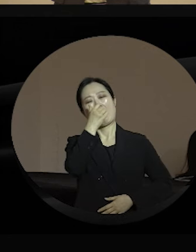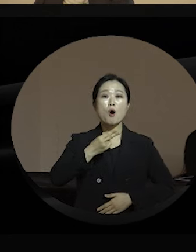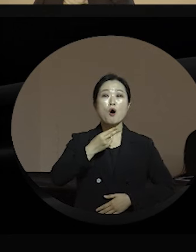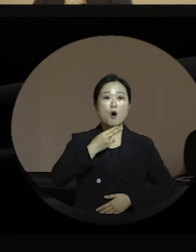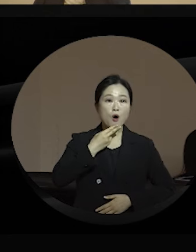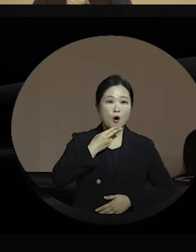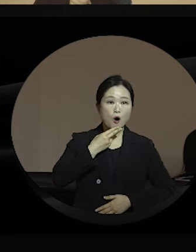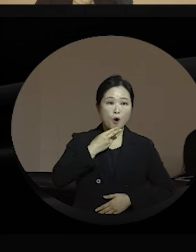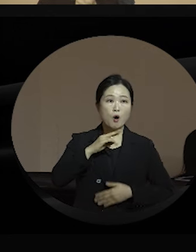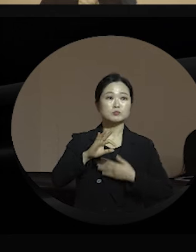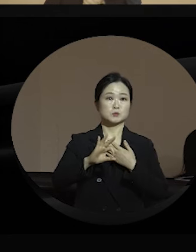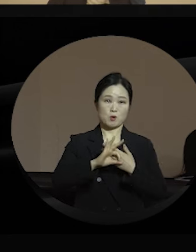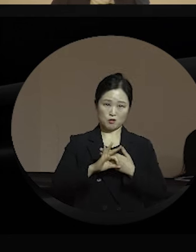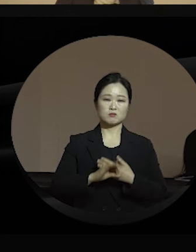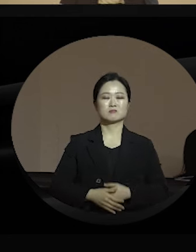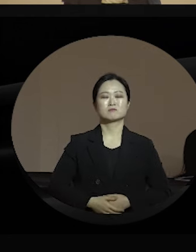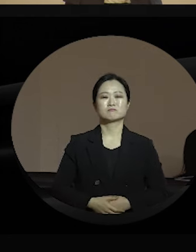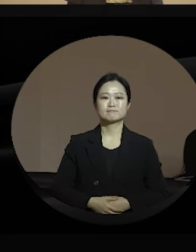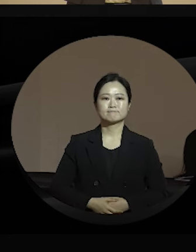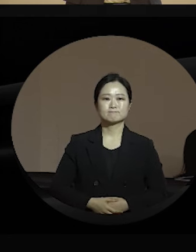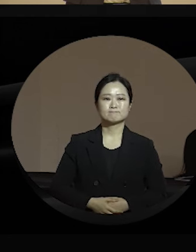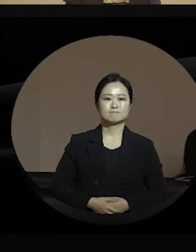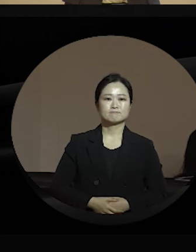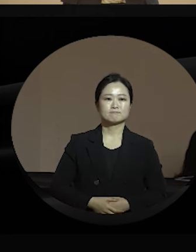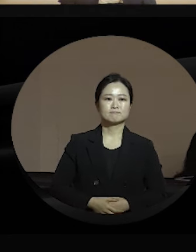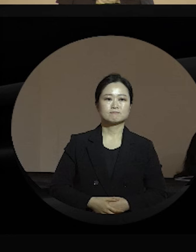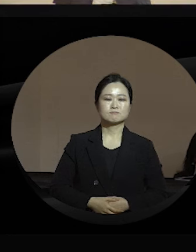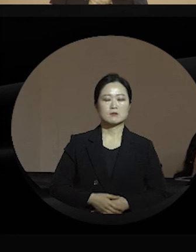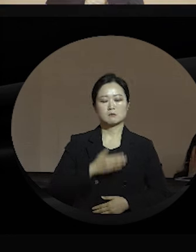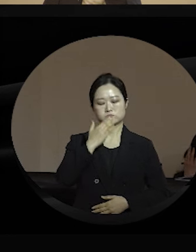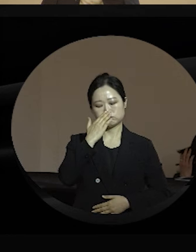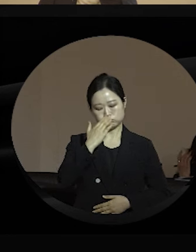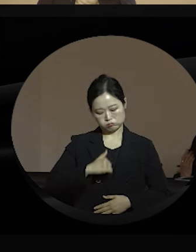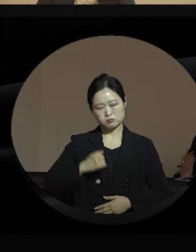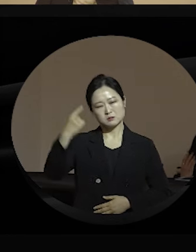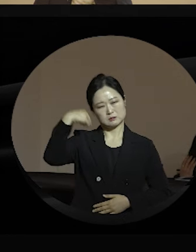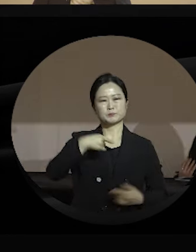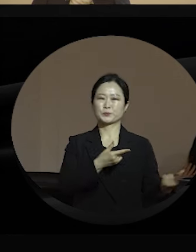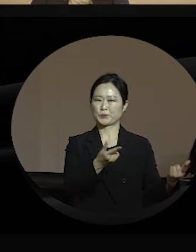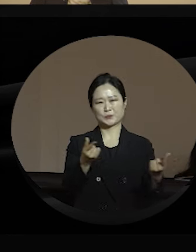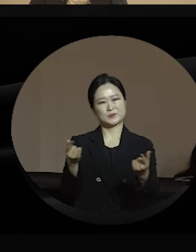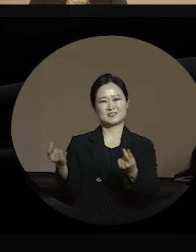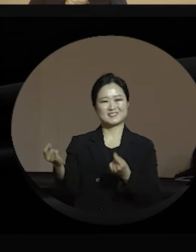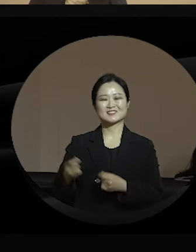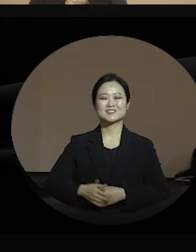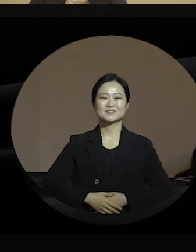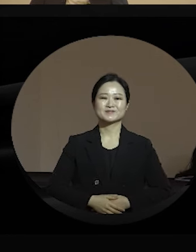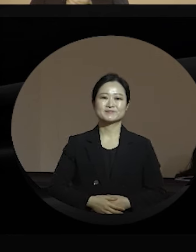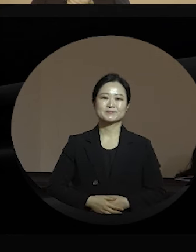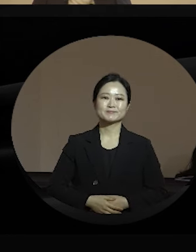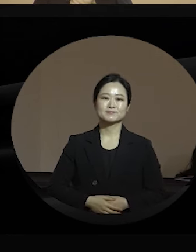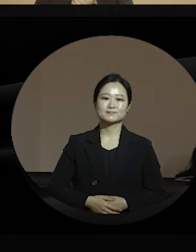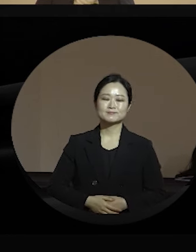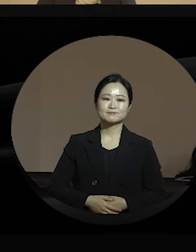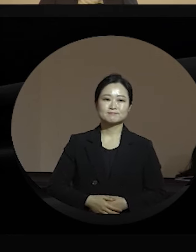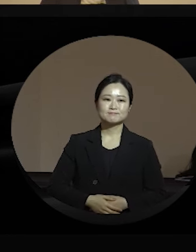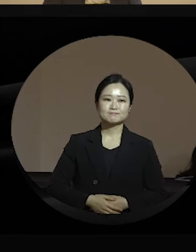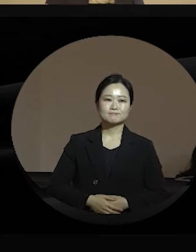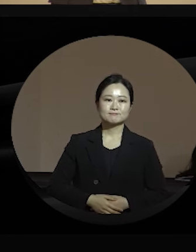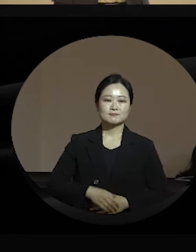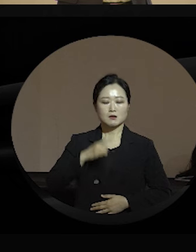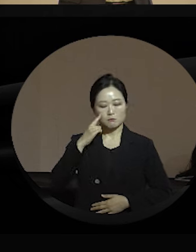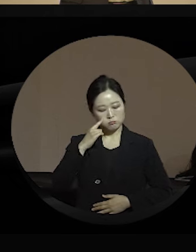없어 보여요. 능동적으로 활동하지 않으면 우리는 지루함을 느끼게 돼 있고 자는 게 더 편하다고 생각할 수 있어요. 이렇게